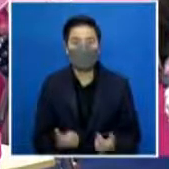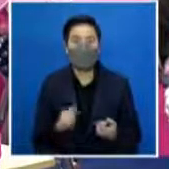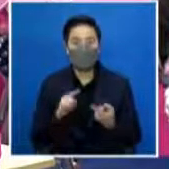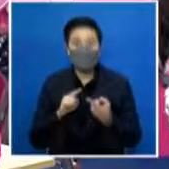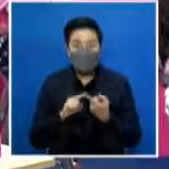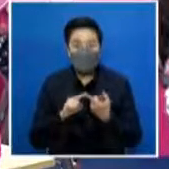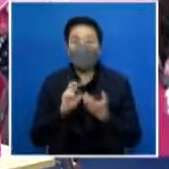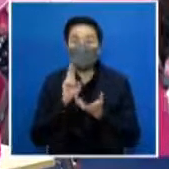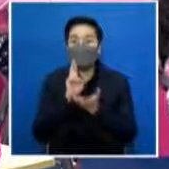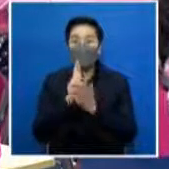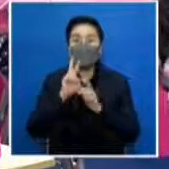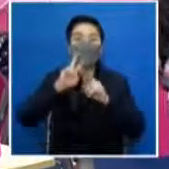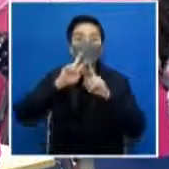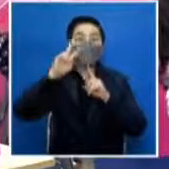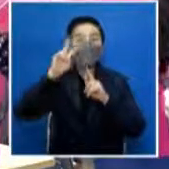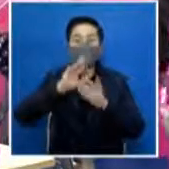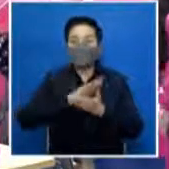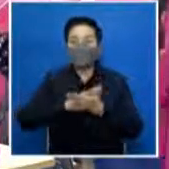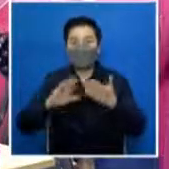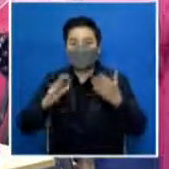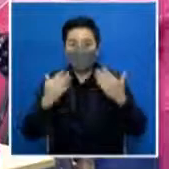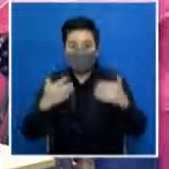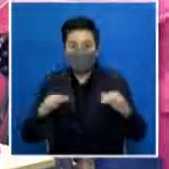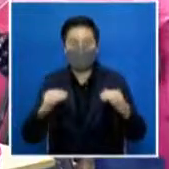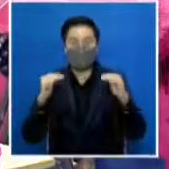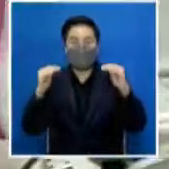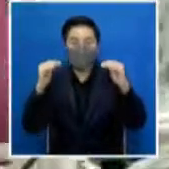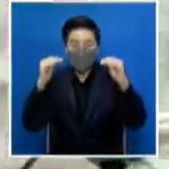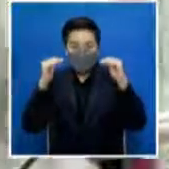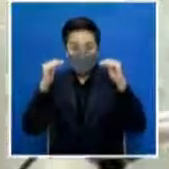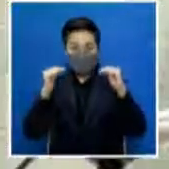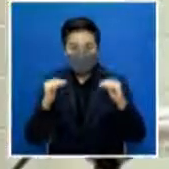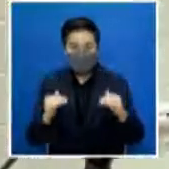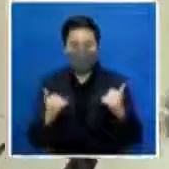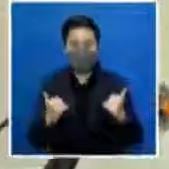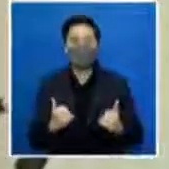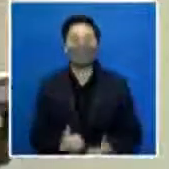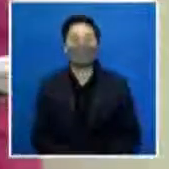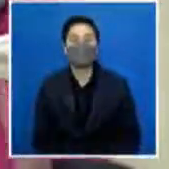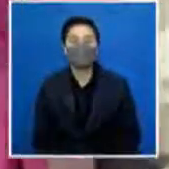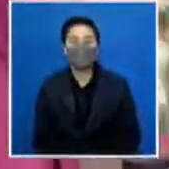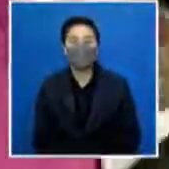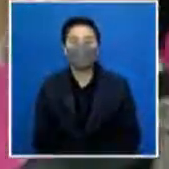ได้ทำการออกรางวัลอันดับที่2เรียบร้อยแล้วค่ะ